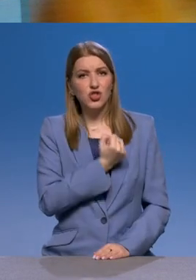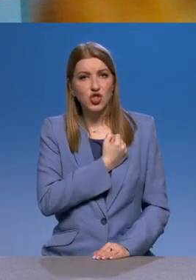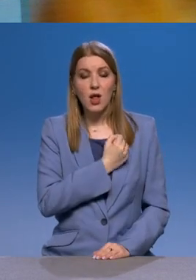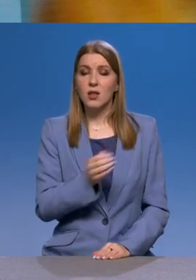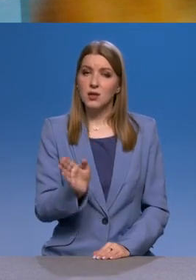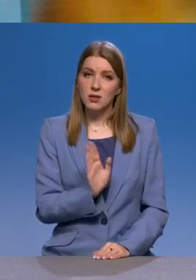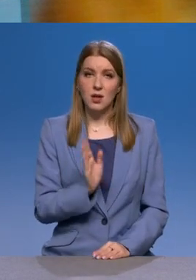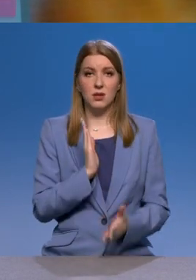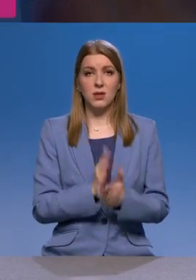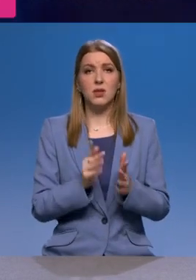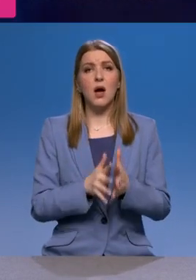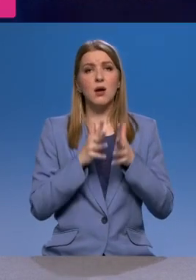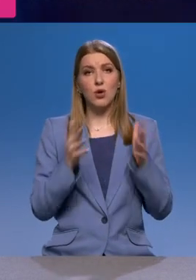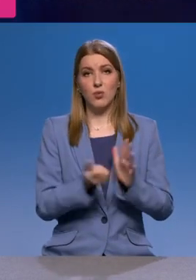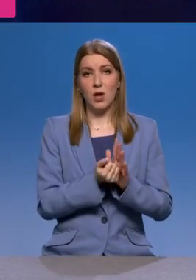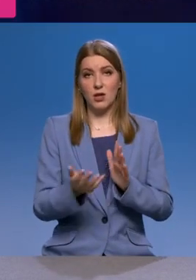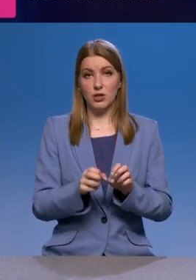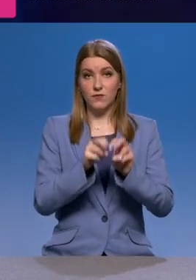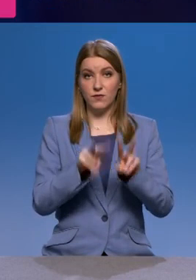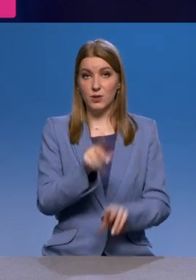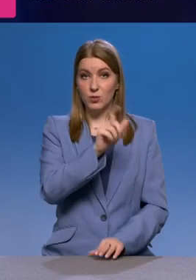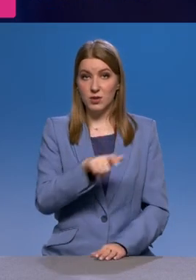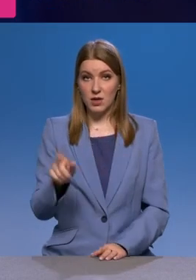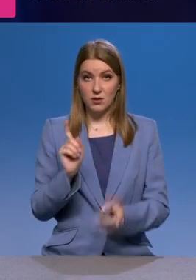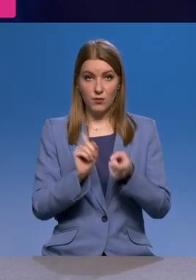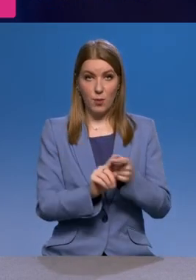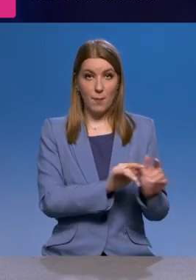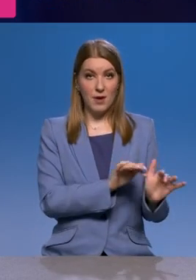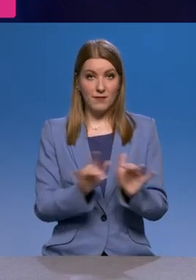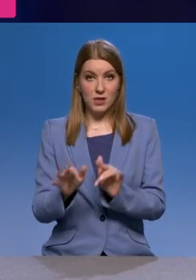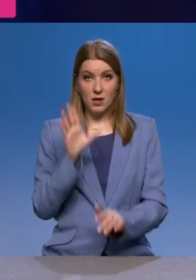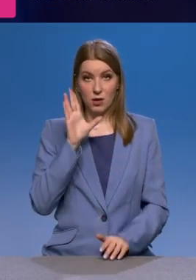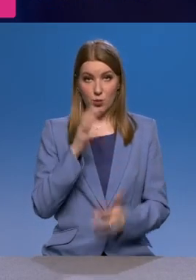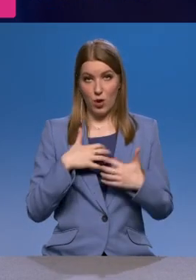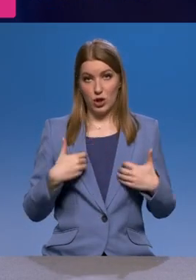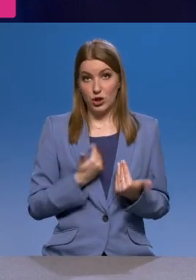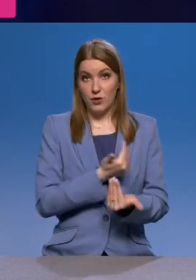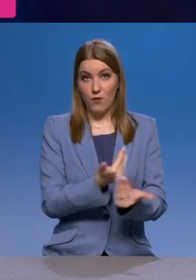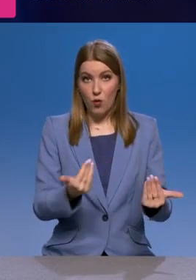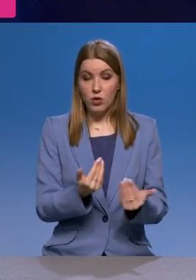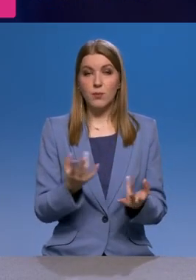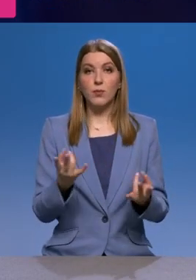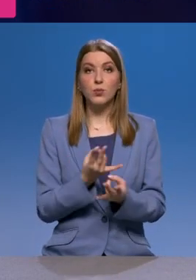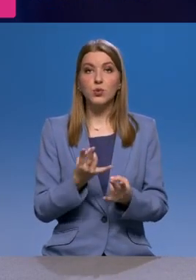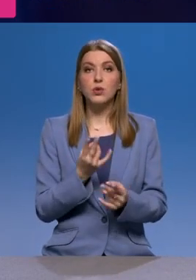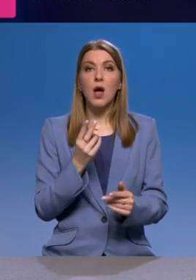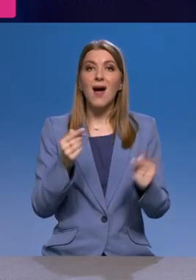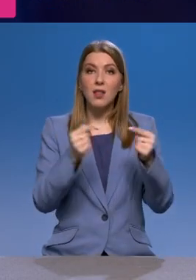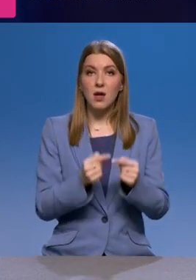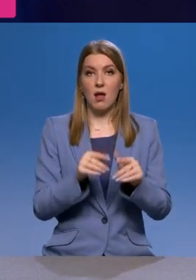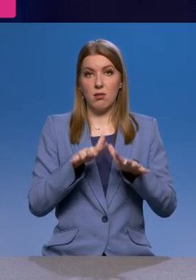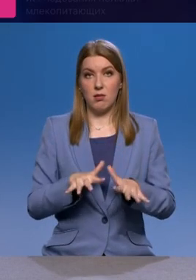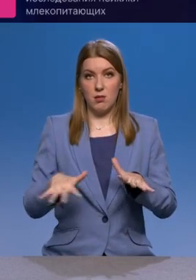есть огромное количество специалистов по поведению животных, которыми нужно конкретно на местах с каждым муниципалитетом